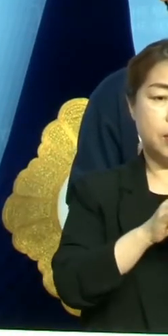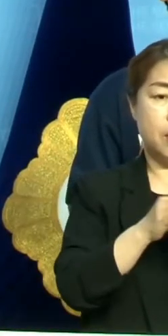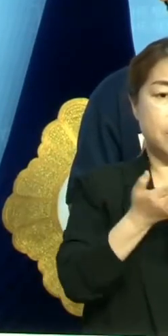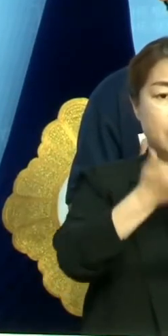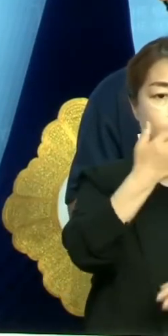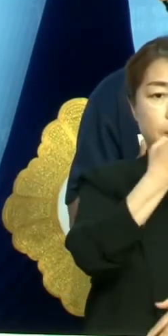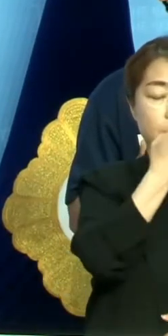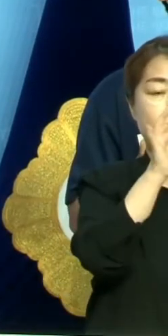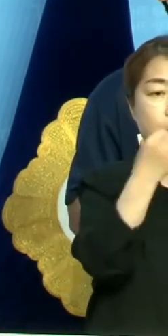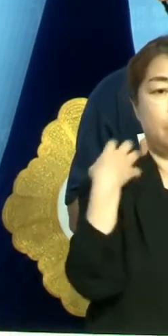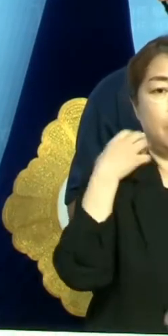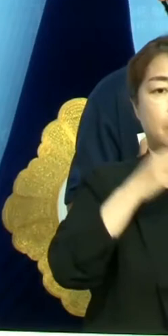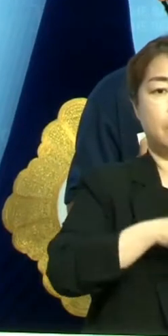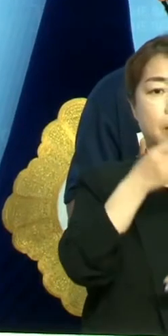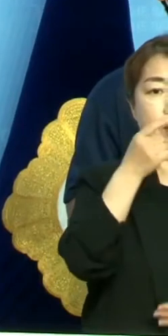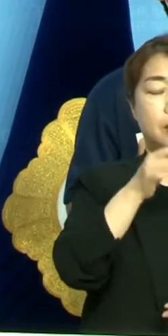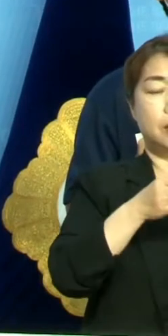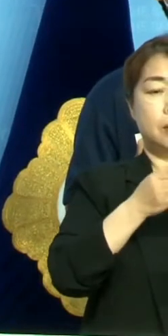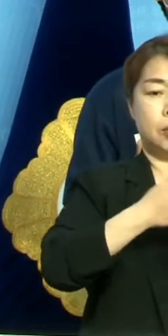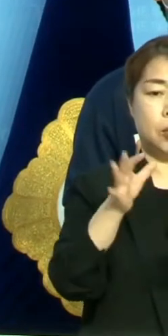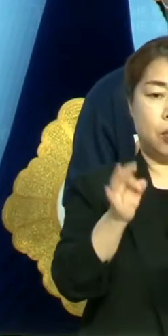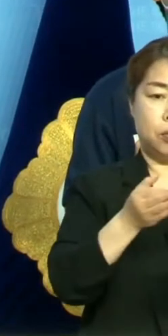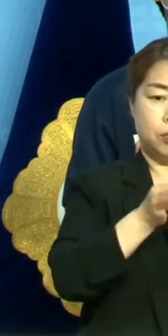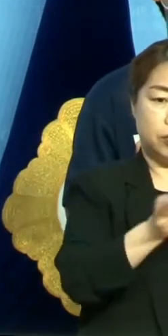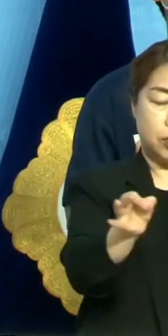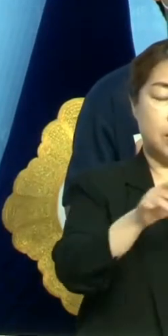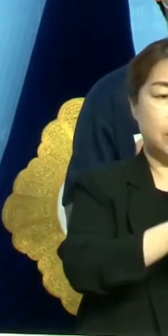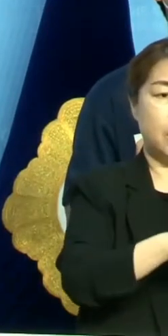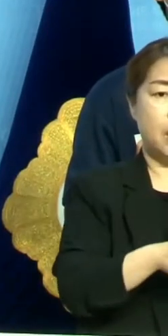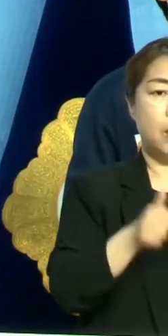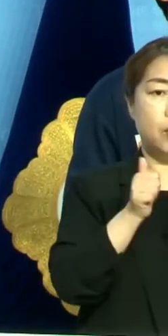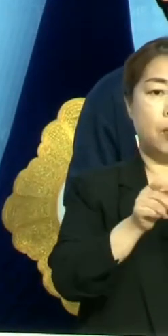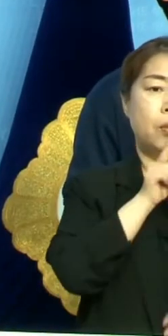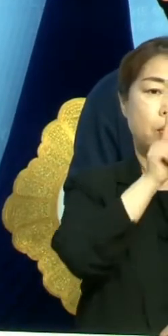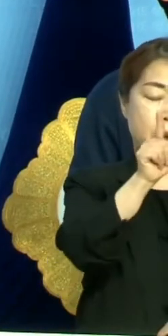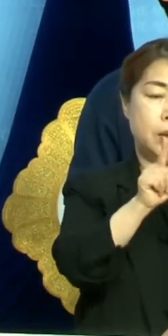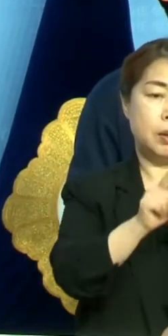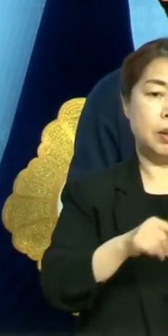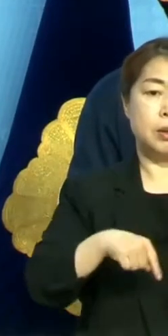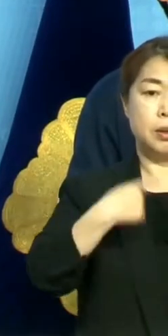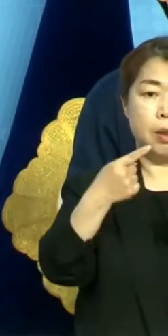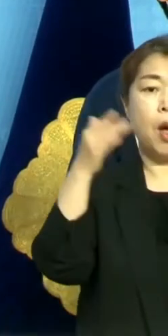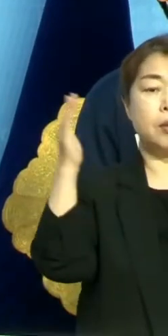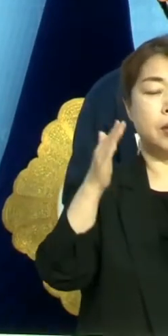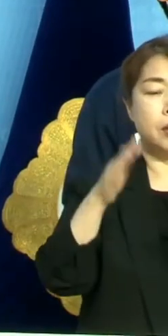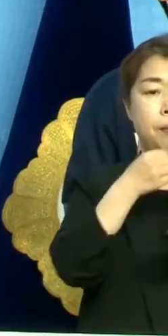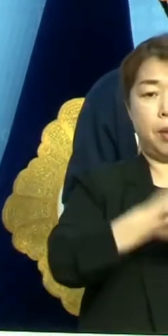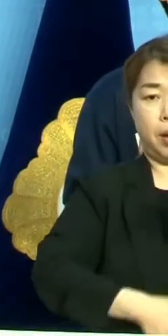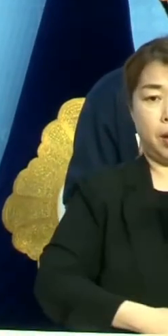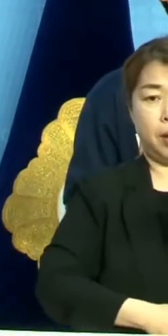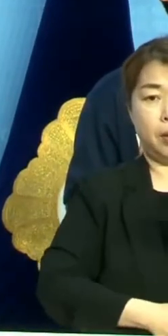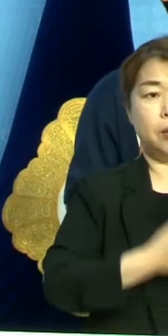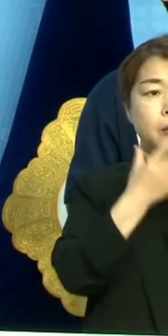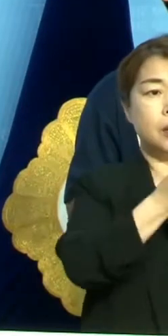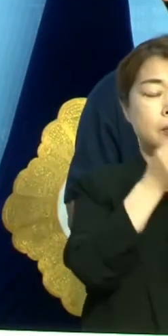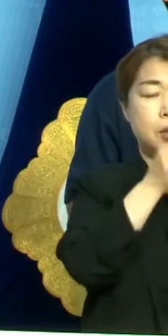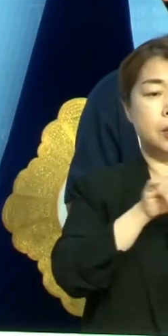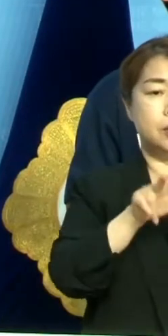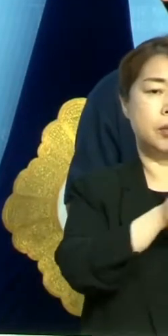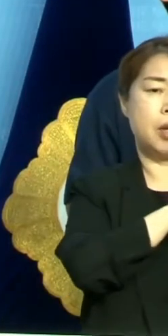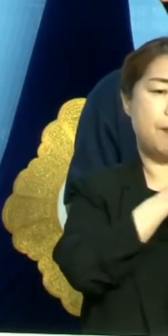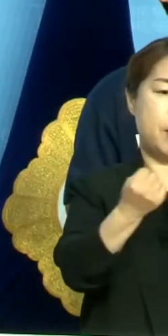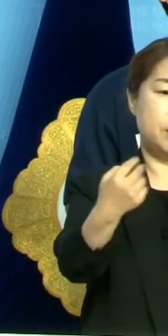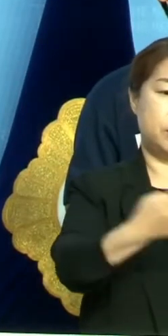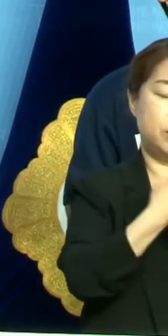생방 게 등록금 반항 금액 지급 과정에서 수송 참여 학생들을 배제하는 경우가 있습니다 현재 가장 많은 제보가